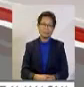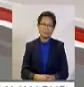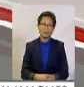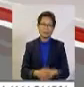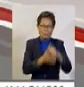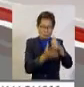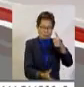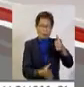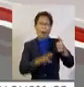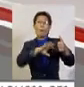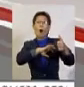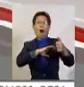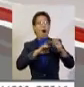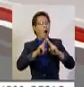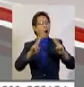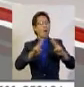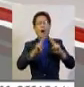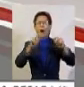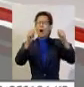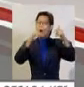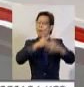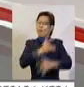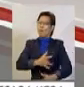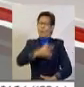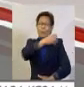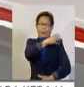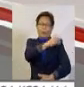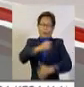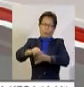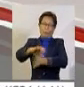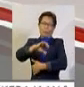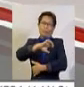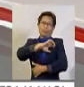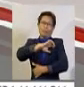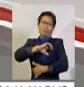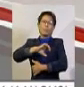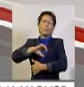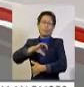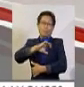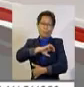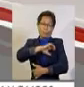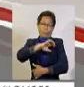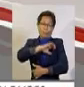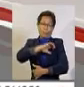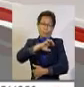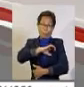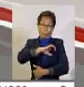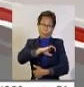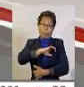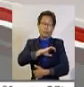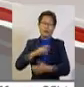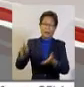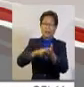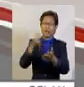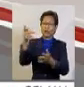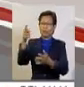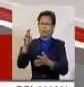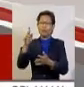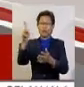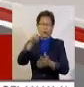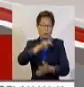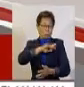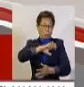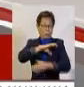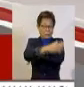Peruntukan untuk anggota polis amat-amat dihargai pegawai dan anggota PDRM. Dalam kenyataan, Ketua Polis Negara Tan Sri Muhammad Fauzi